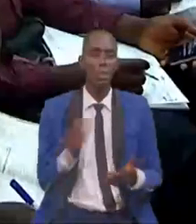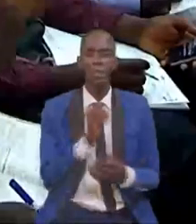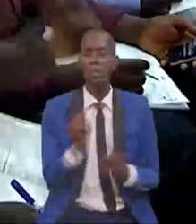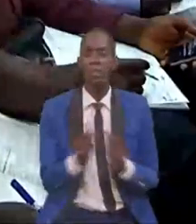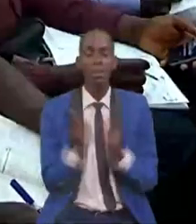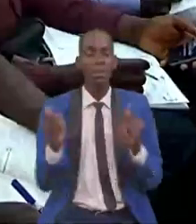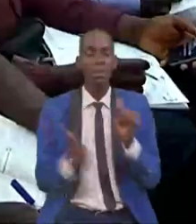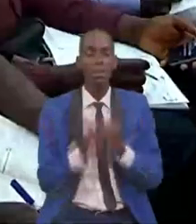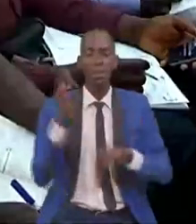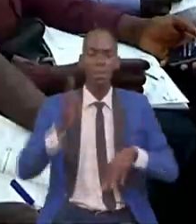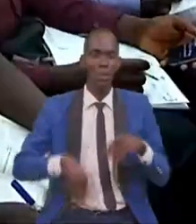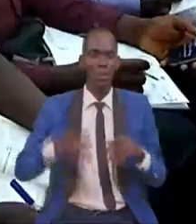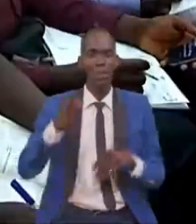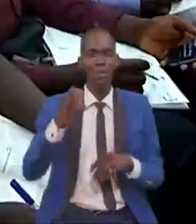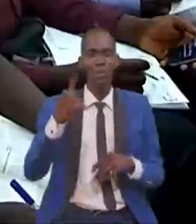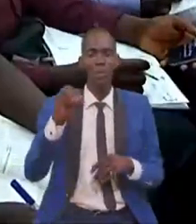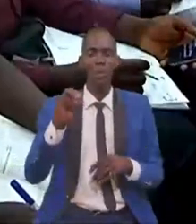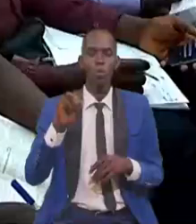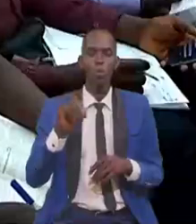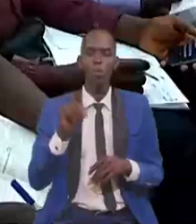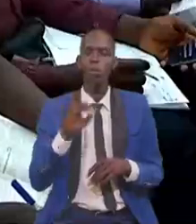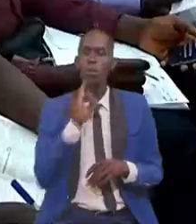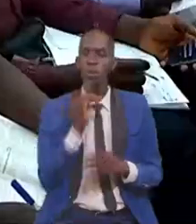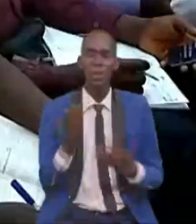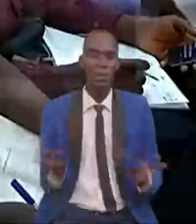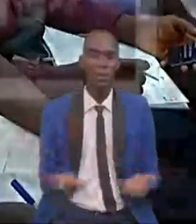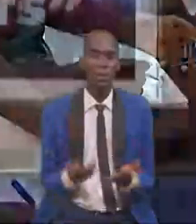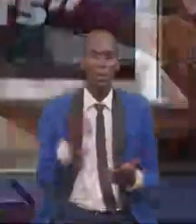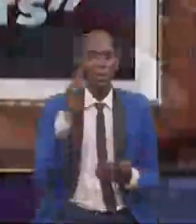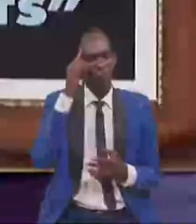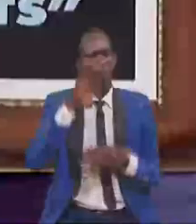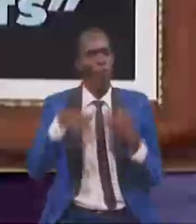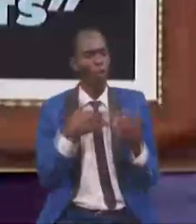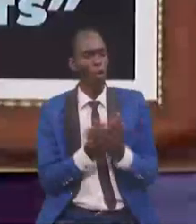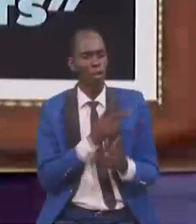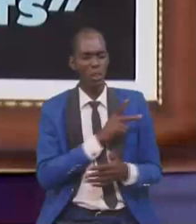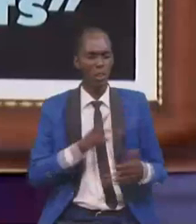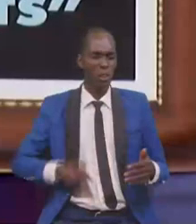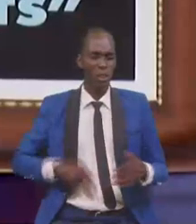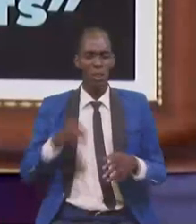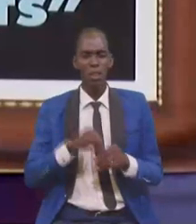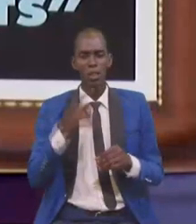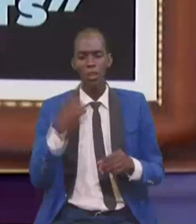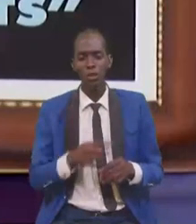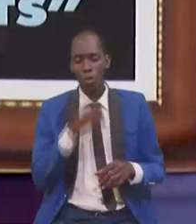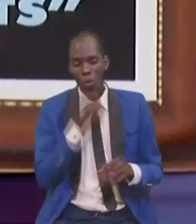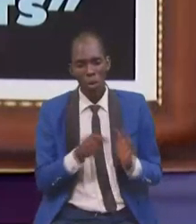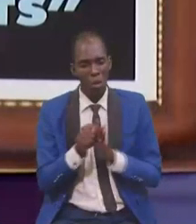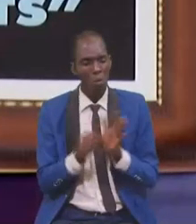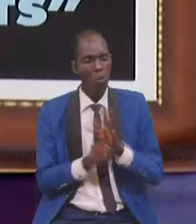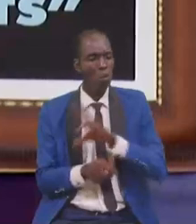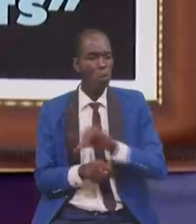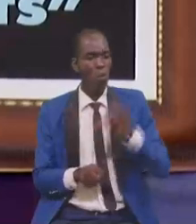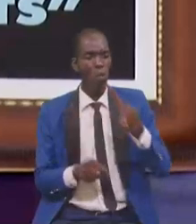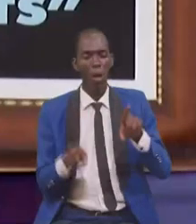Salomon. Il y a ici plus que Salomon. Vous pensez à tous les rois dans l'Ancien Testament,